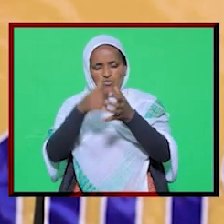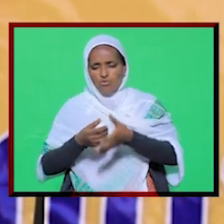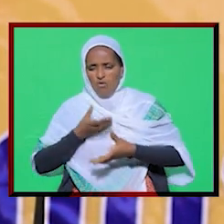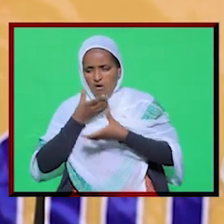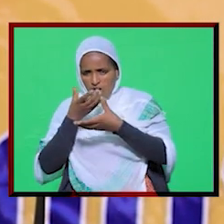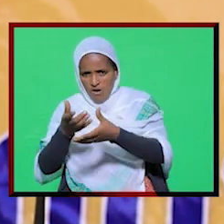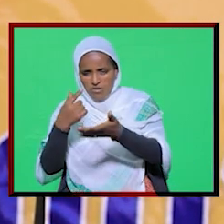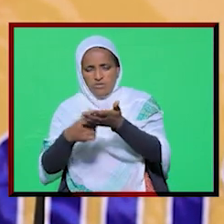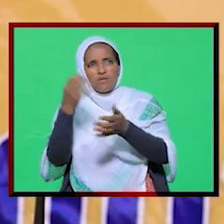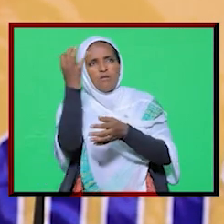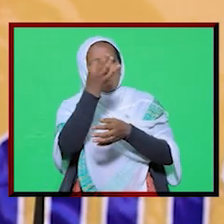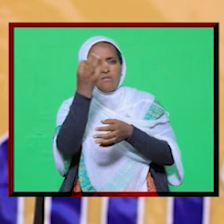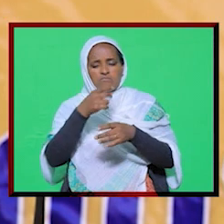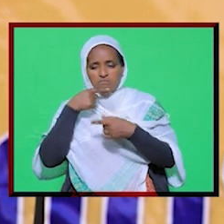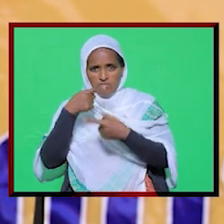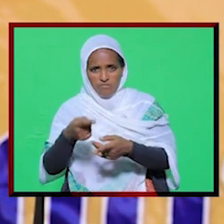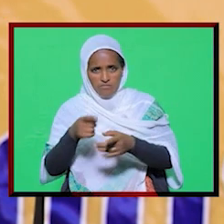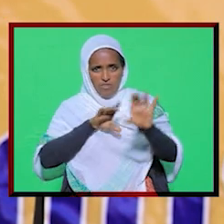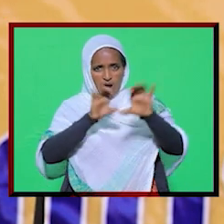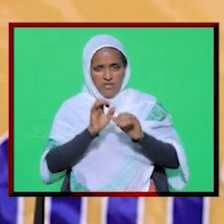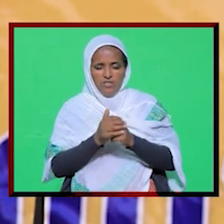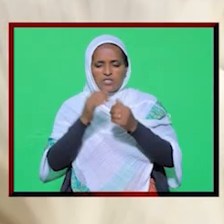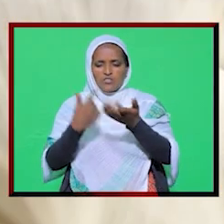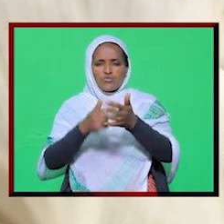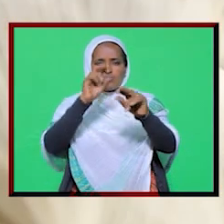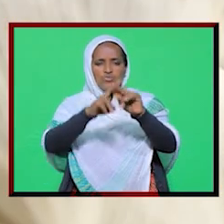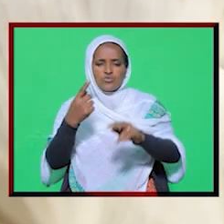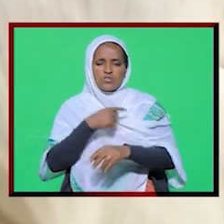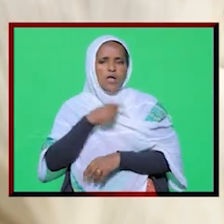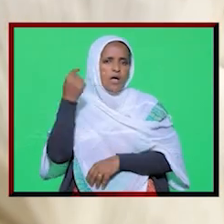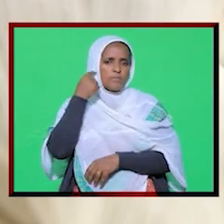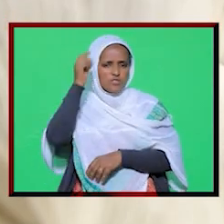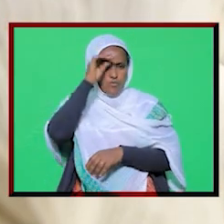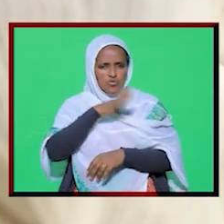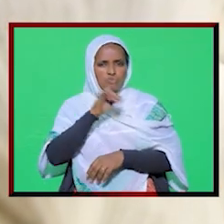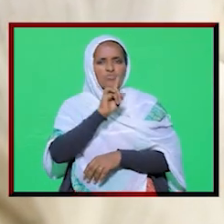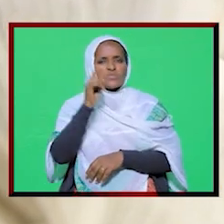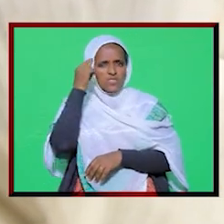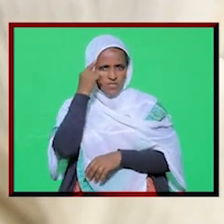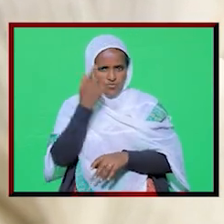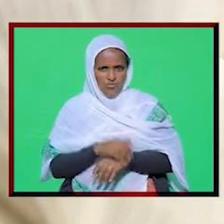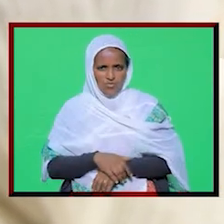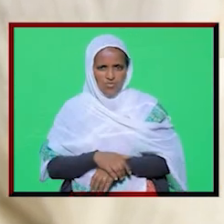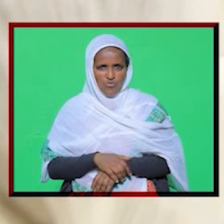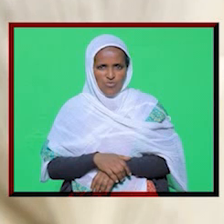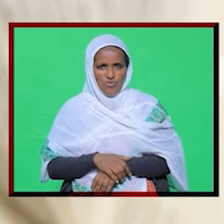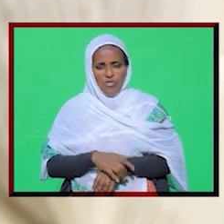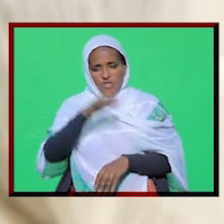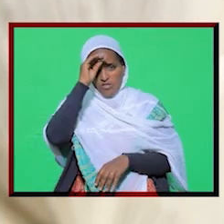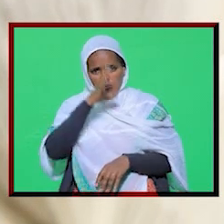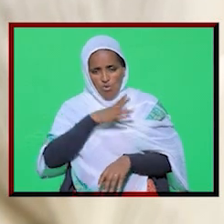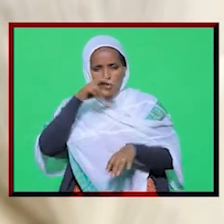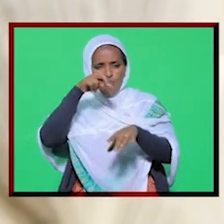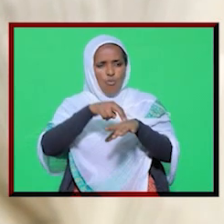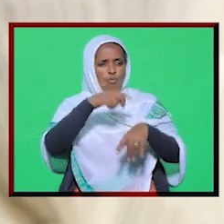አድርጎ እዚህ መድረክ ላይ ወጥቶ ቢናገር እዚህ ቁጭ ብለን የምንሰማው ሰዎች ምንድን ነው የምናስበው? ሰው